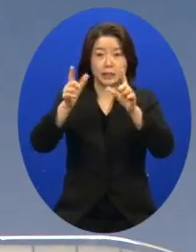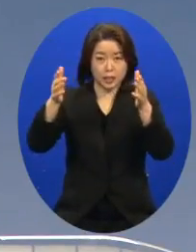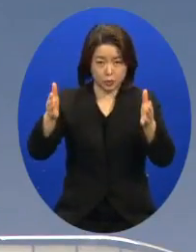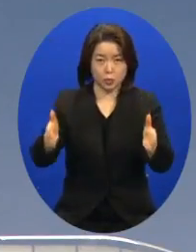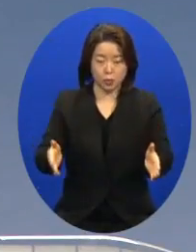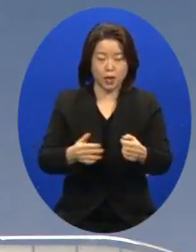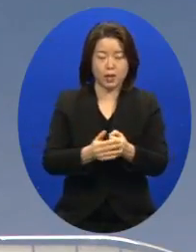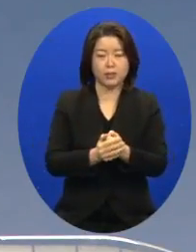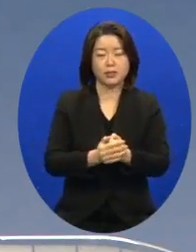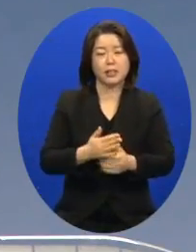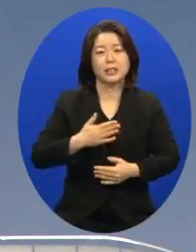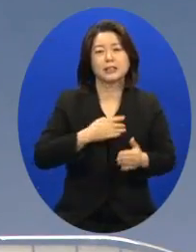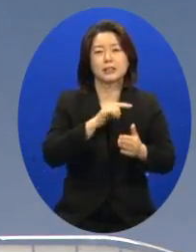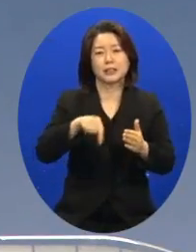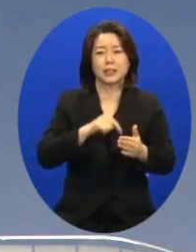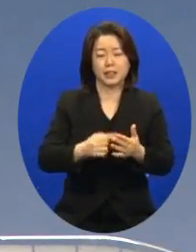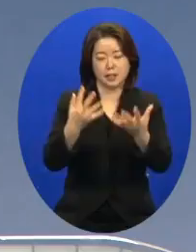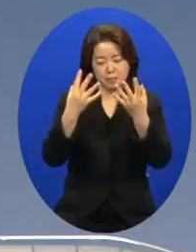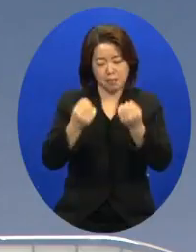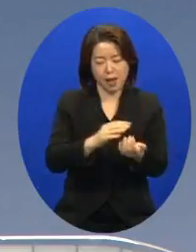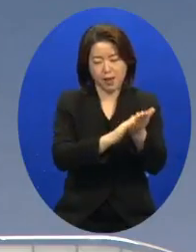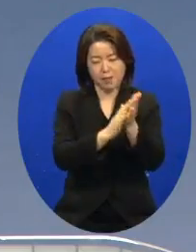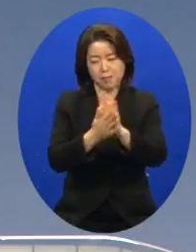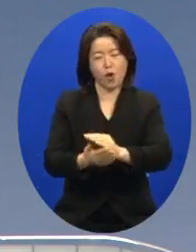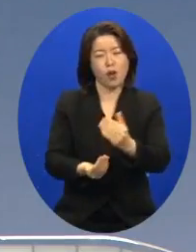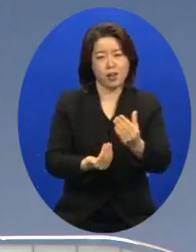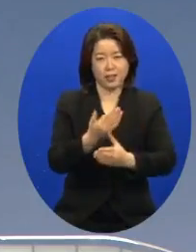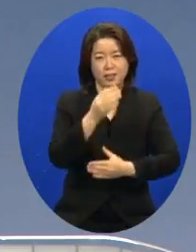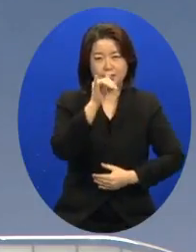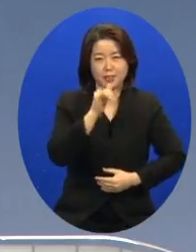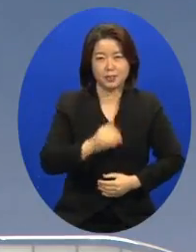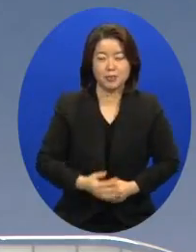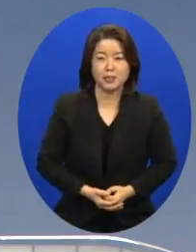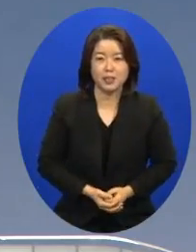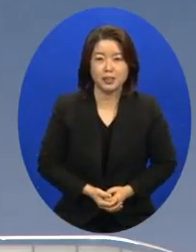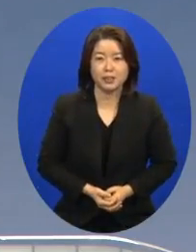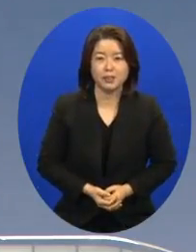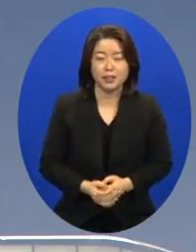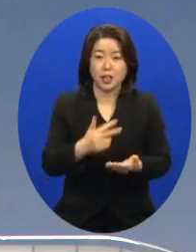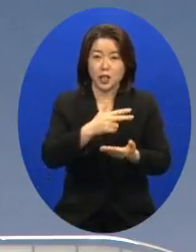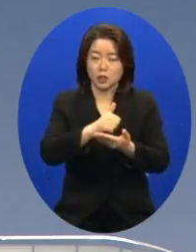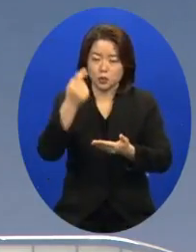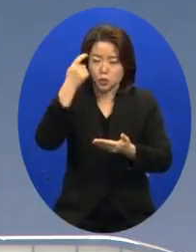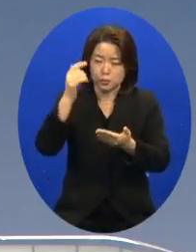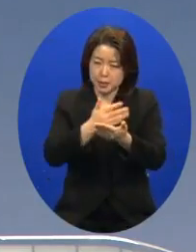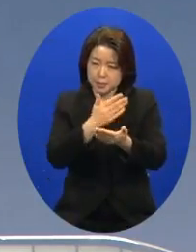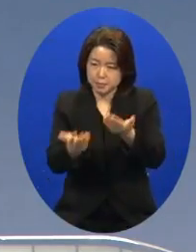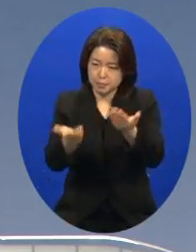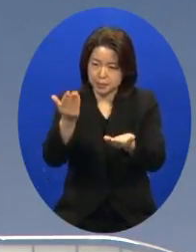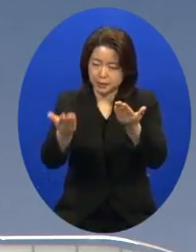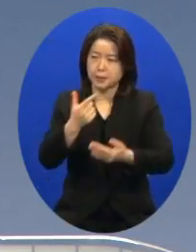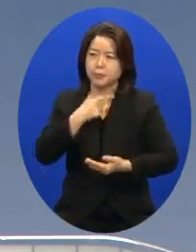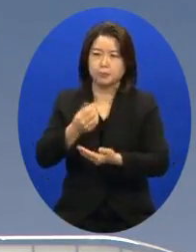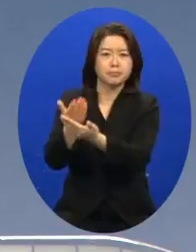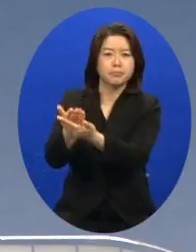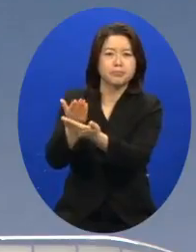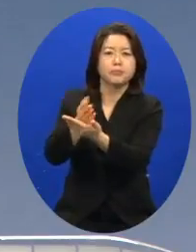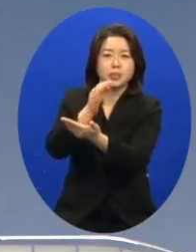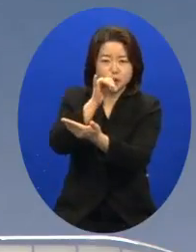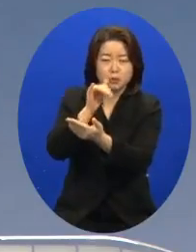제안에 굉장히 많은 변화가 일어났습니다 주님의 탄다 늘 구하게 되는 거죠